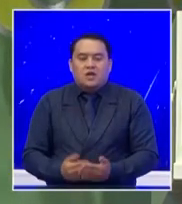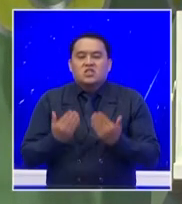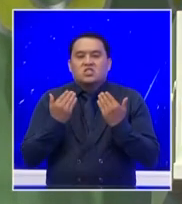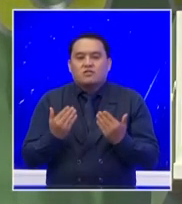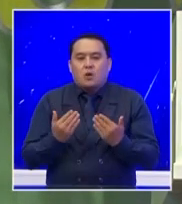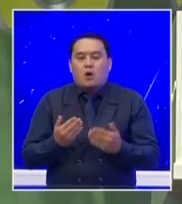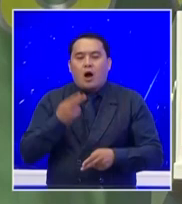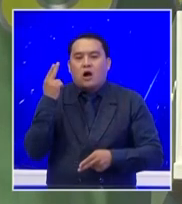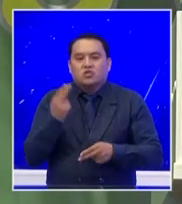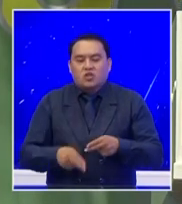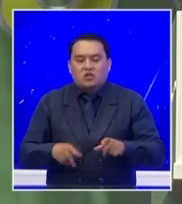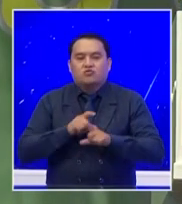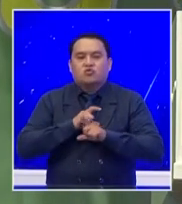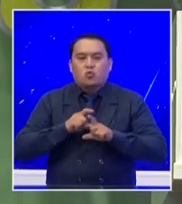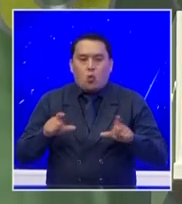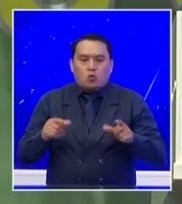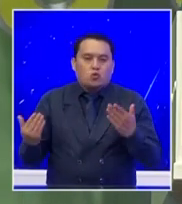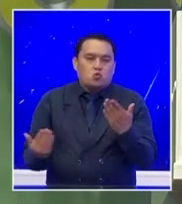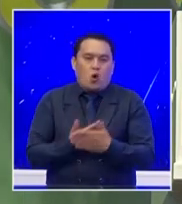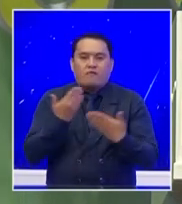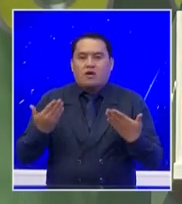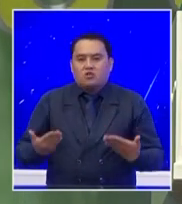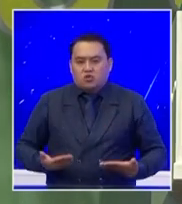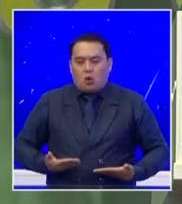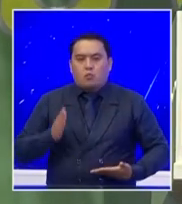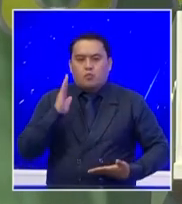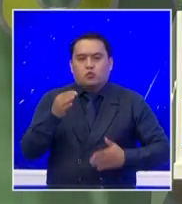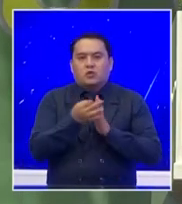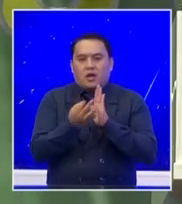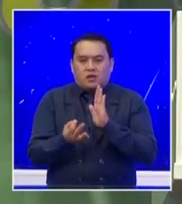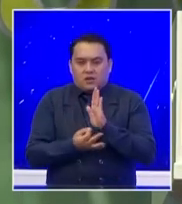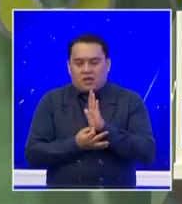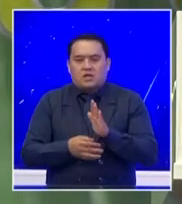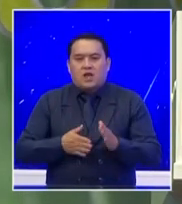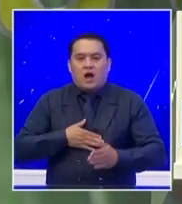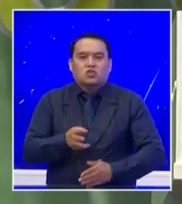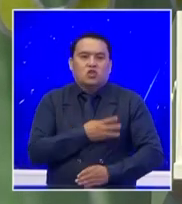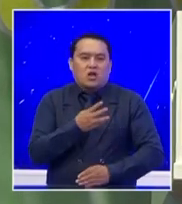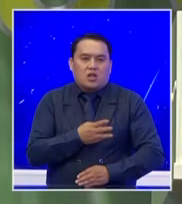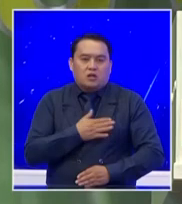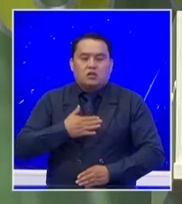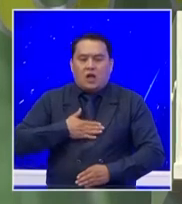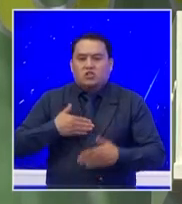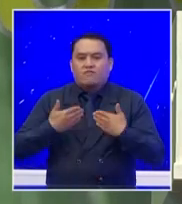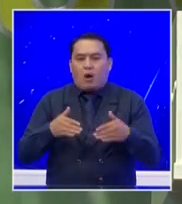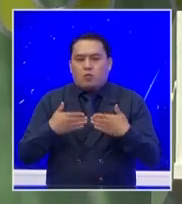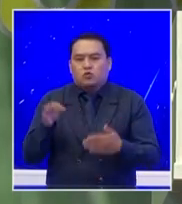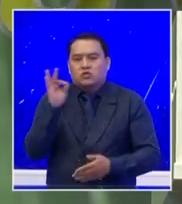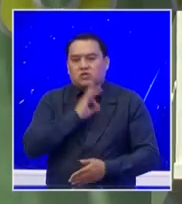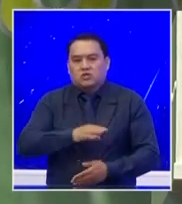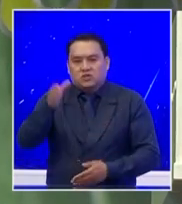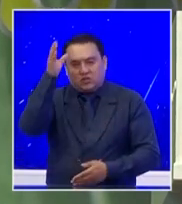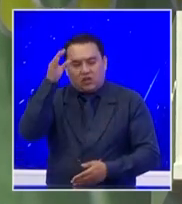Сегодня после окончания школы наших детей ждет новая жизнь. Впереди сдача ЕНТ. И я искренне желаю, чтобы наши выпускники использовали все